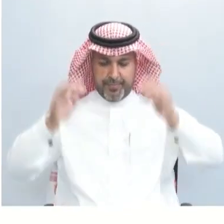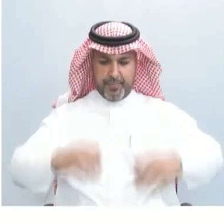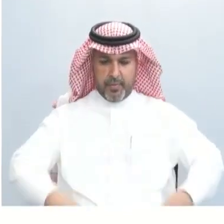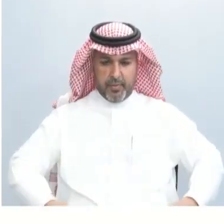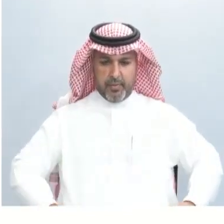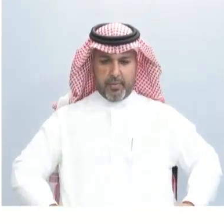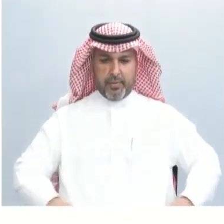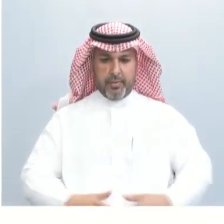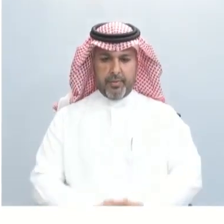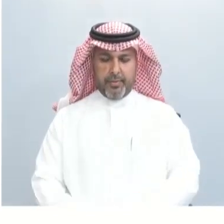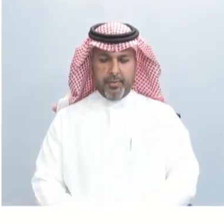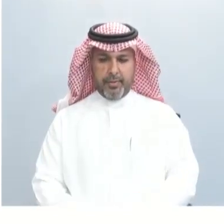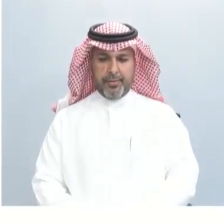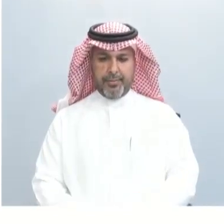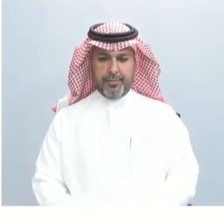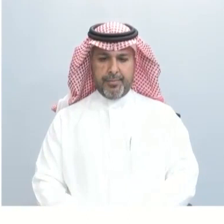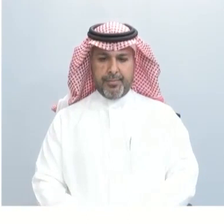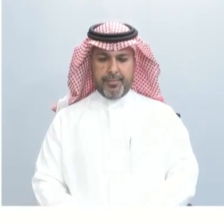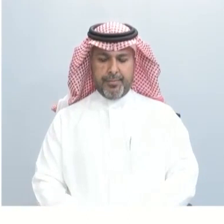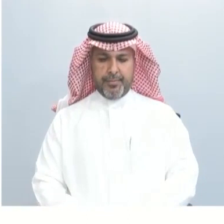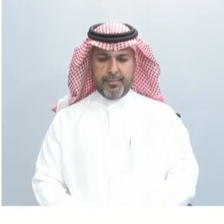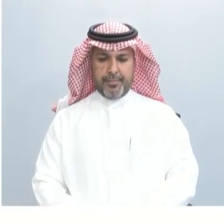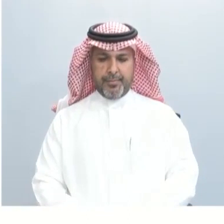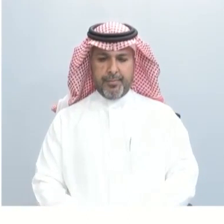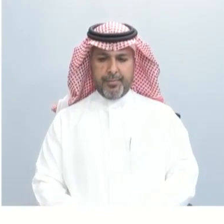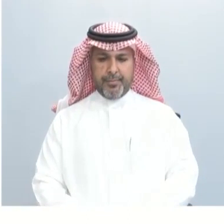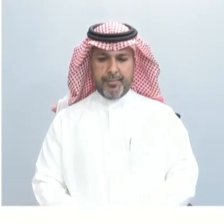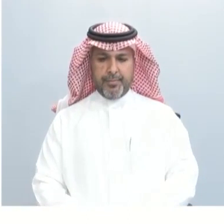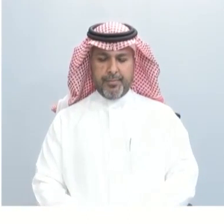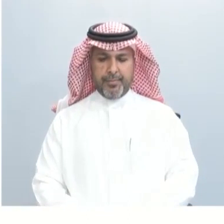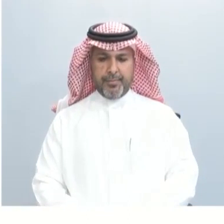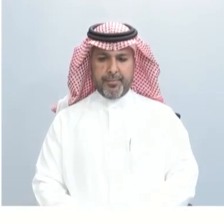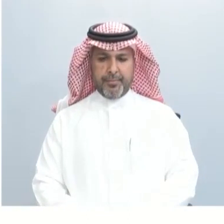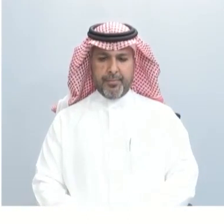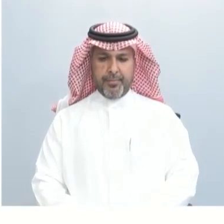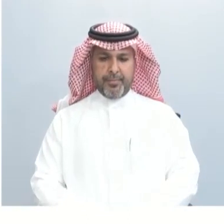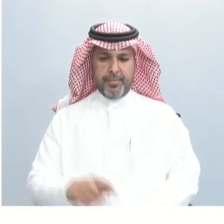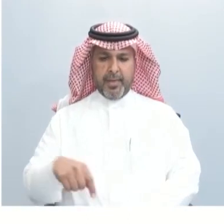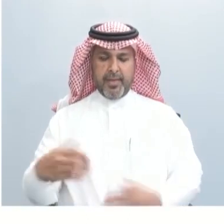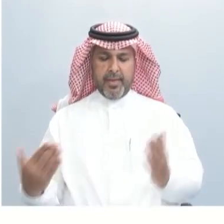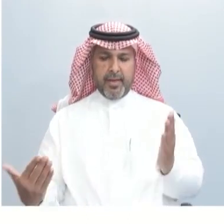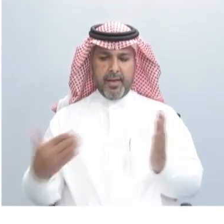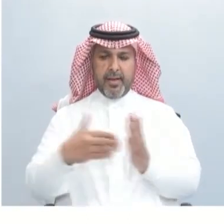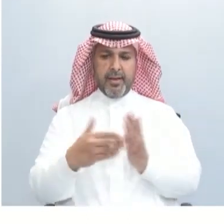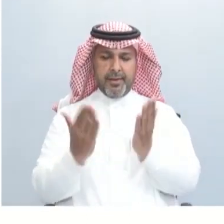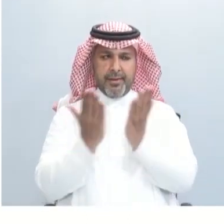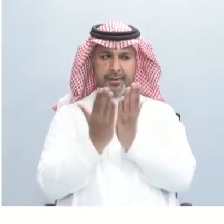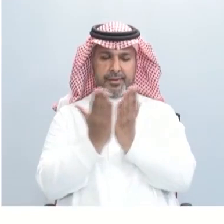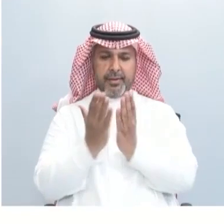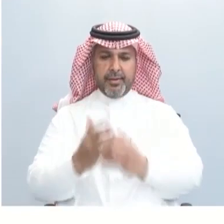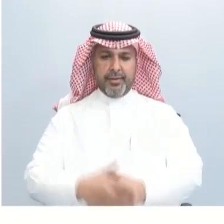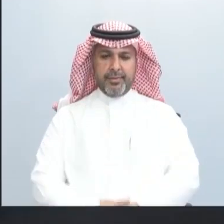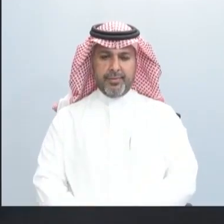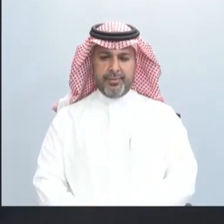جوائز وطريقه واحده ممكنه لاختيار ست جوائز من ست جوائز بذلك نكون انتهينا من